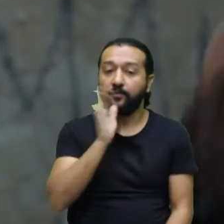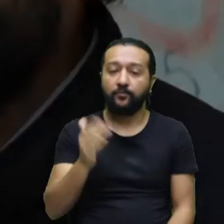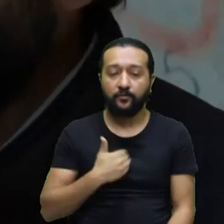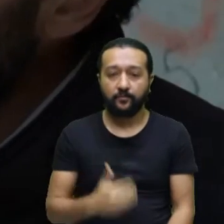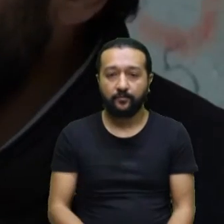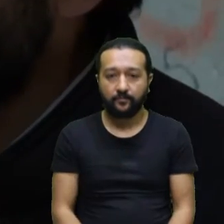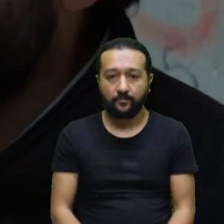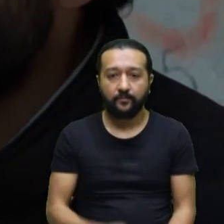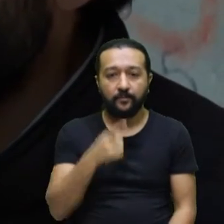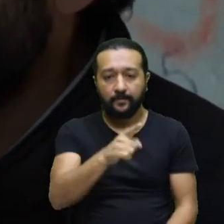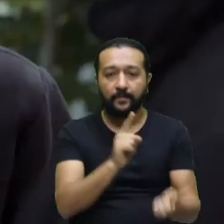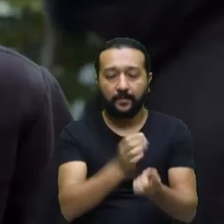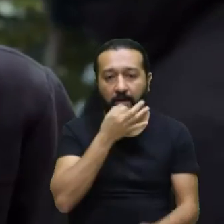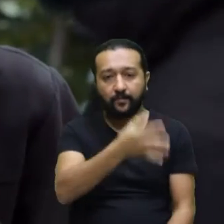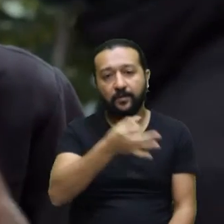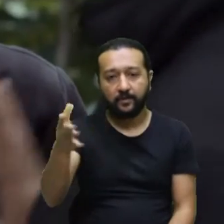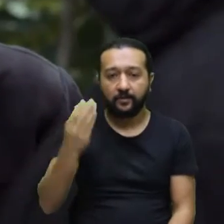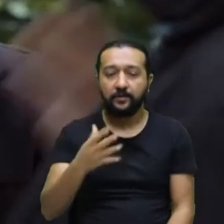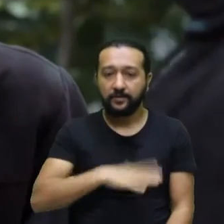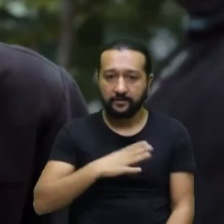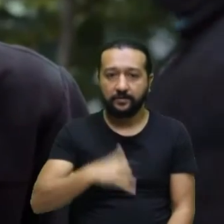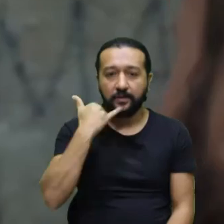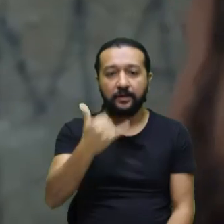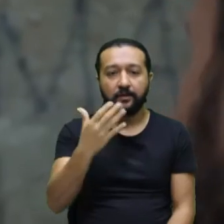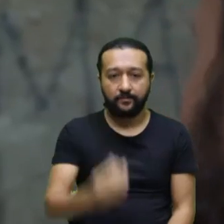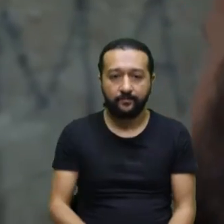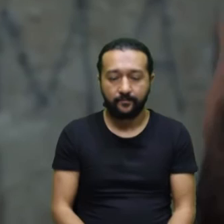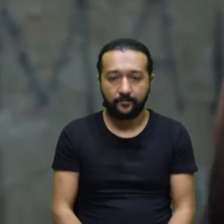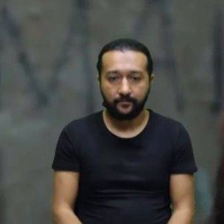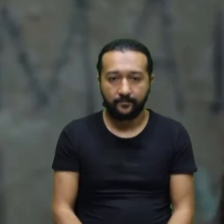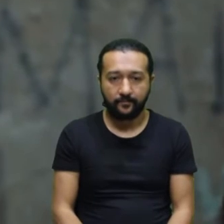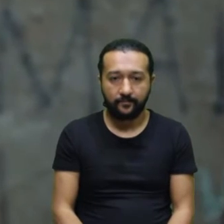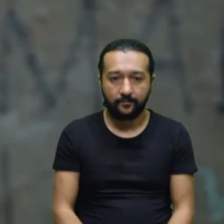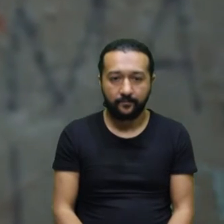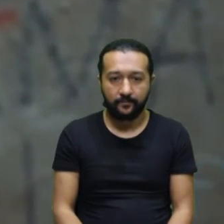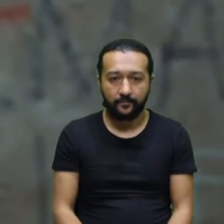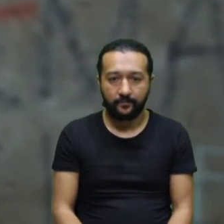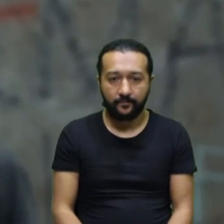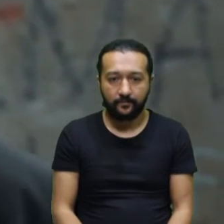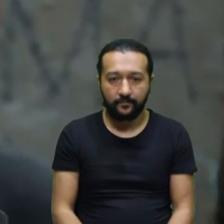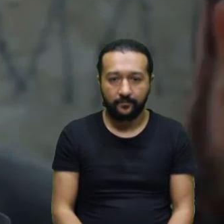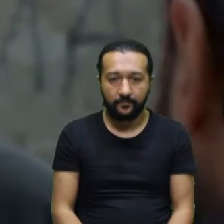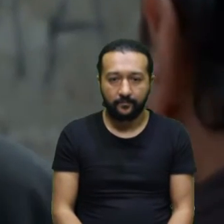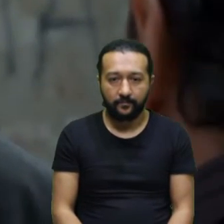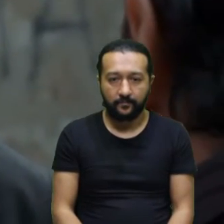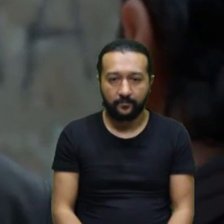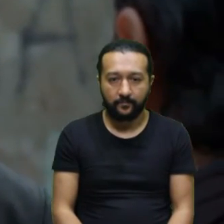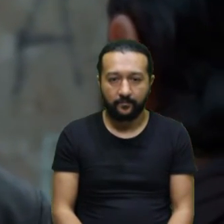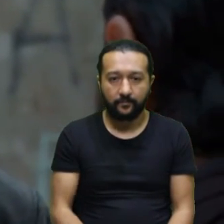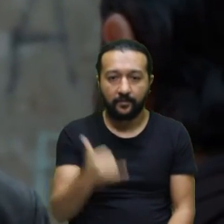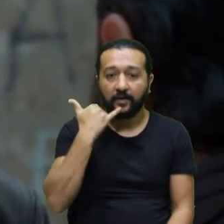da bilmiyorum. Aracılarla haber göndereceğim. İstersen sizi ararım. Cahit Kerim'e bakıp Sakallı'ya